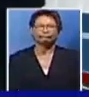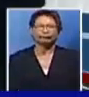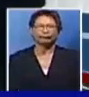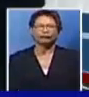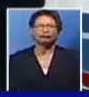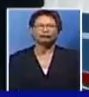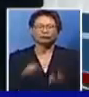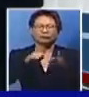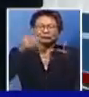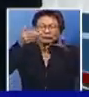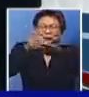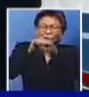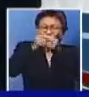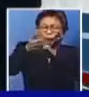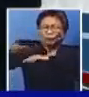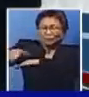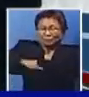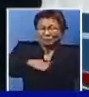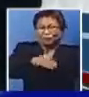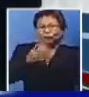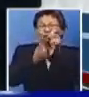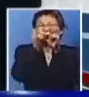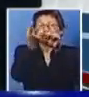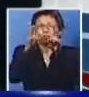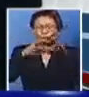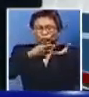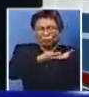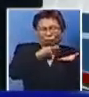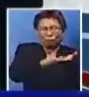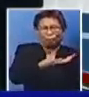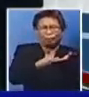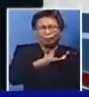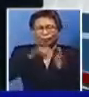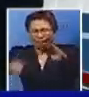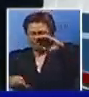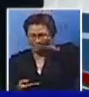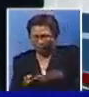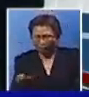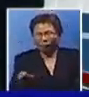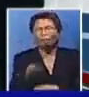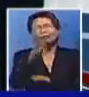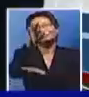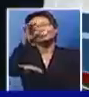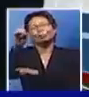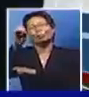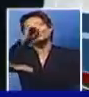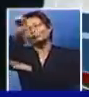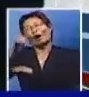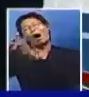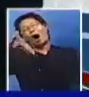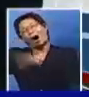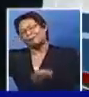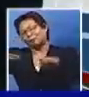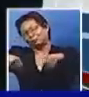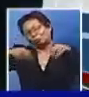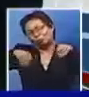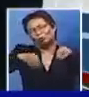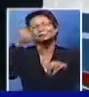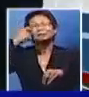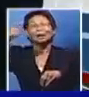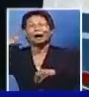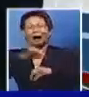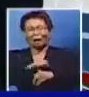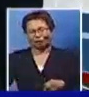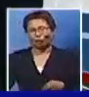Menjelang sukan SEA 2017, susulan tiket bagi acara pencak silat kini 90% telah habis dijual. Setiausaha